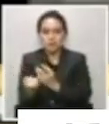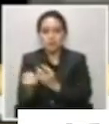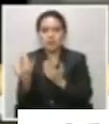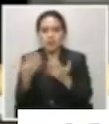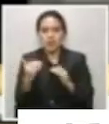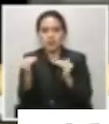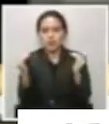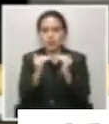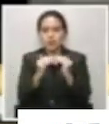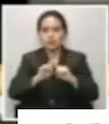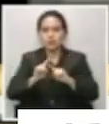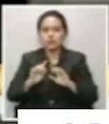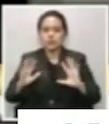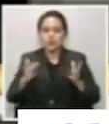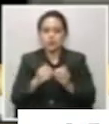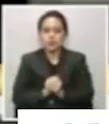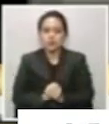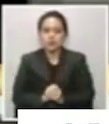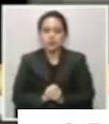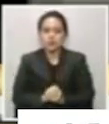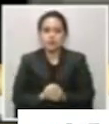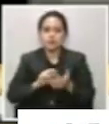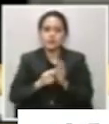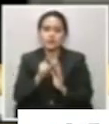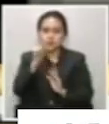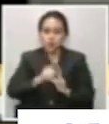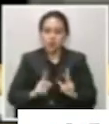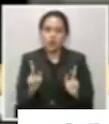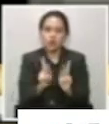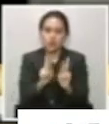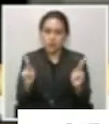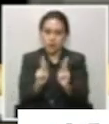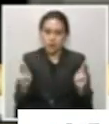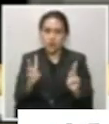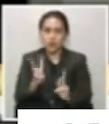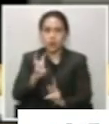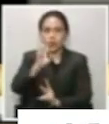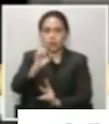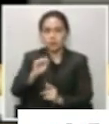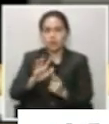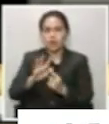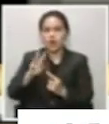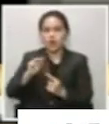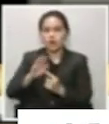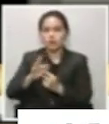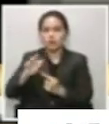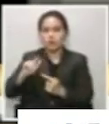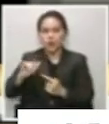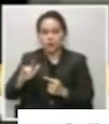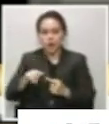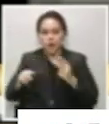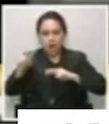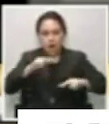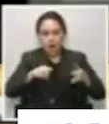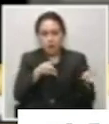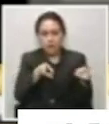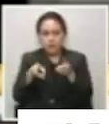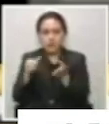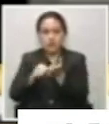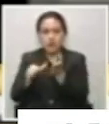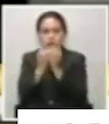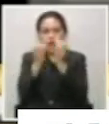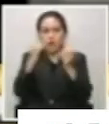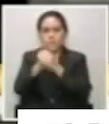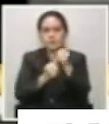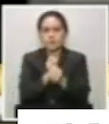อนุมัติหรือเห็นชอบให้มีการตั้งคณะกรรมาธิการวิสามัญแนวทางแก้ไขรัฐธรรมนูญปี60จะ